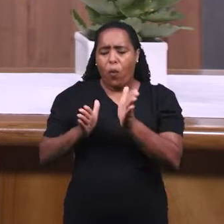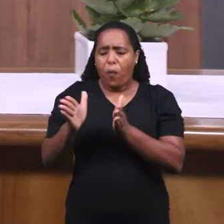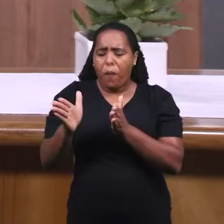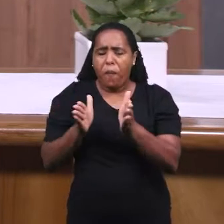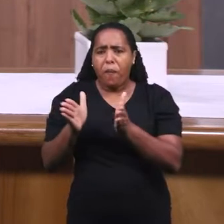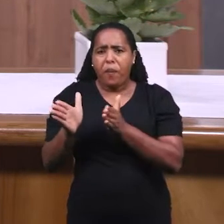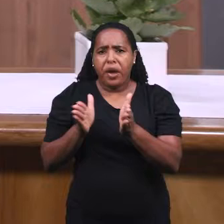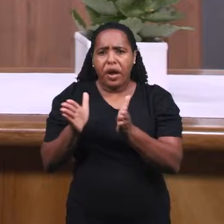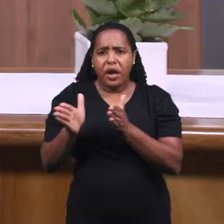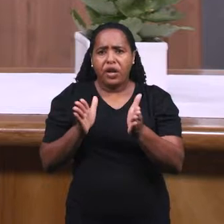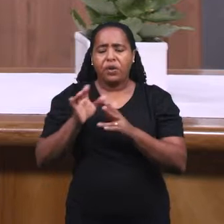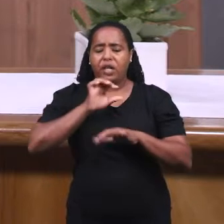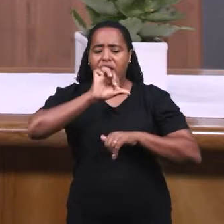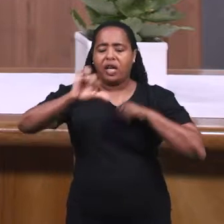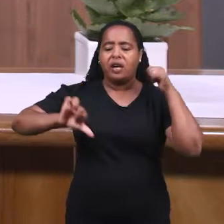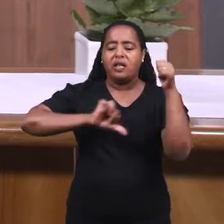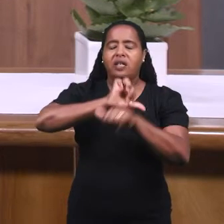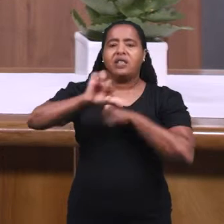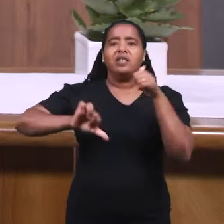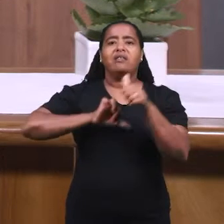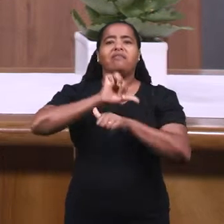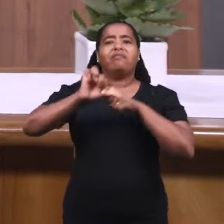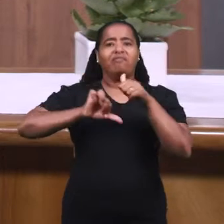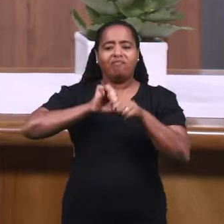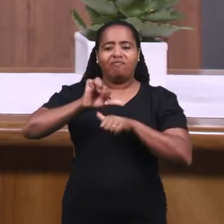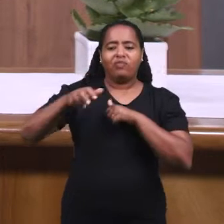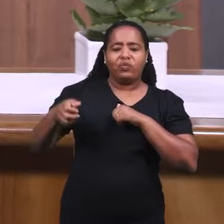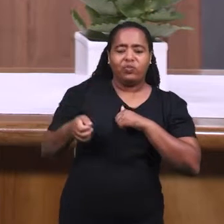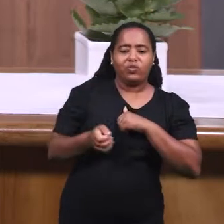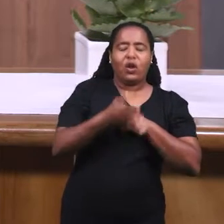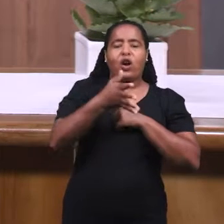восстановить. Это время восстановления.